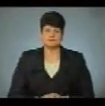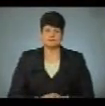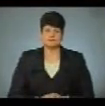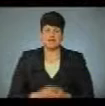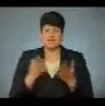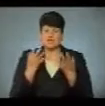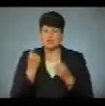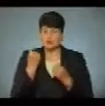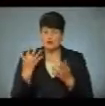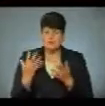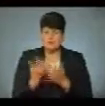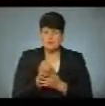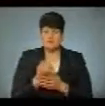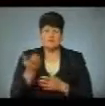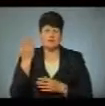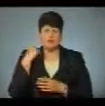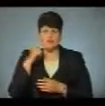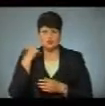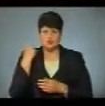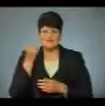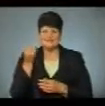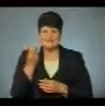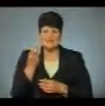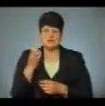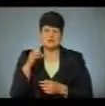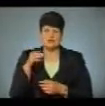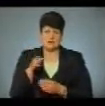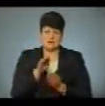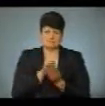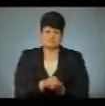Ще одна знахідка – давньоруське поховання 13 століття.